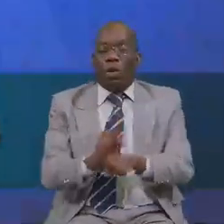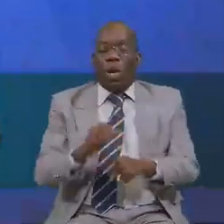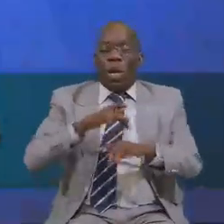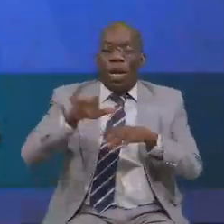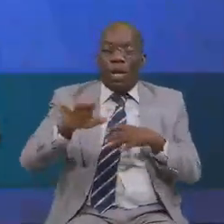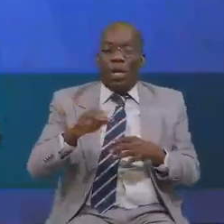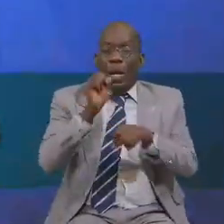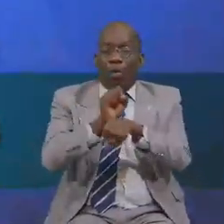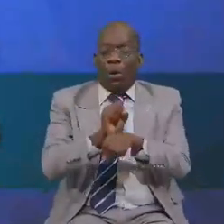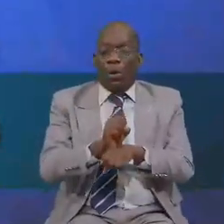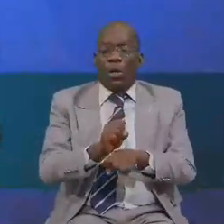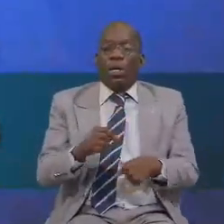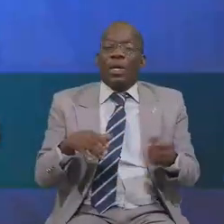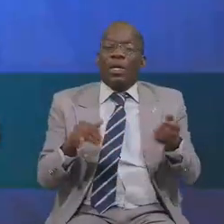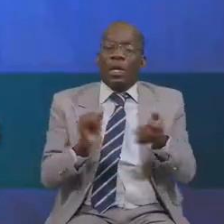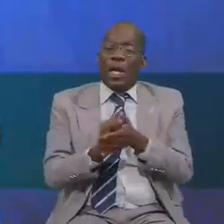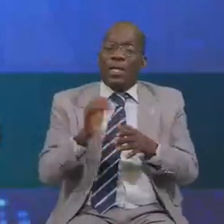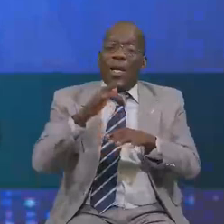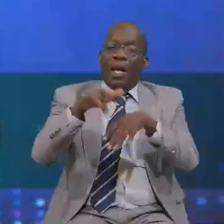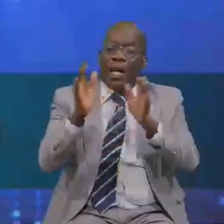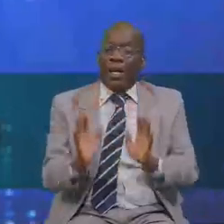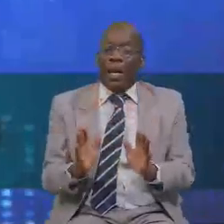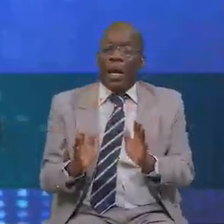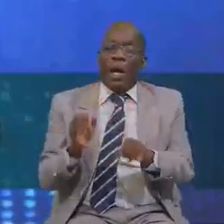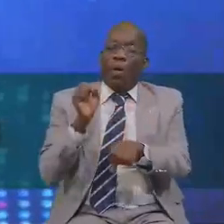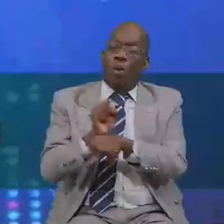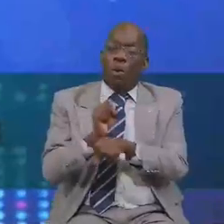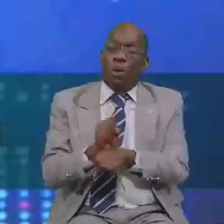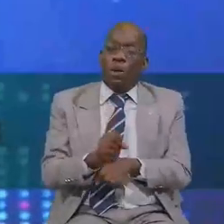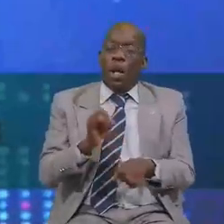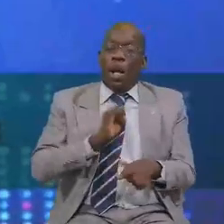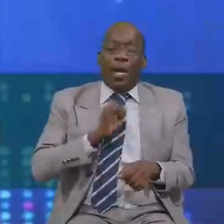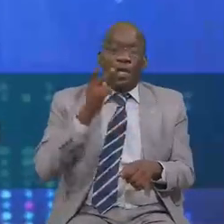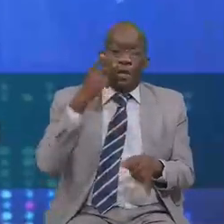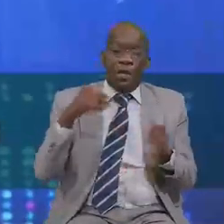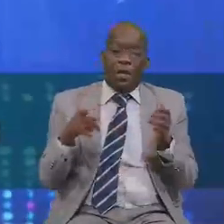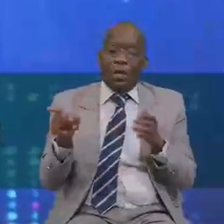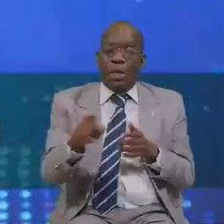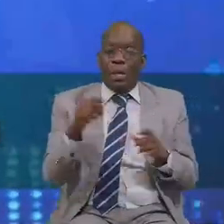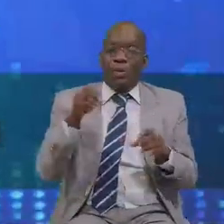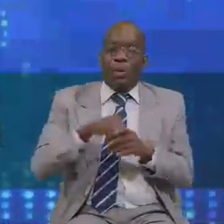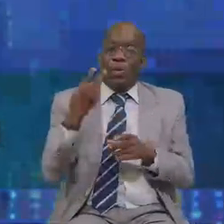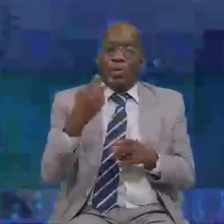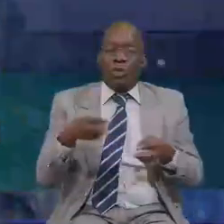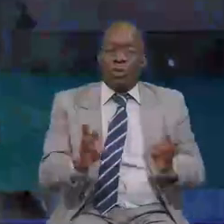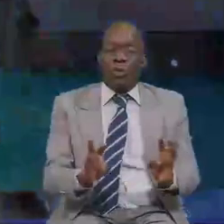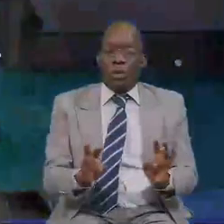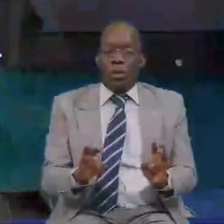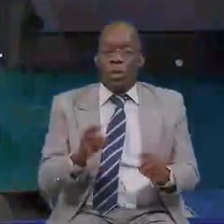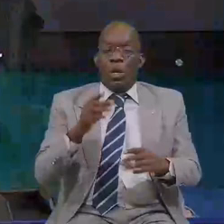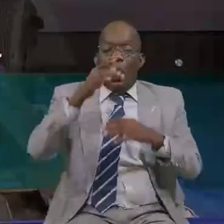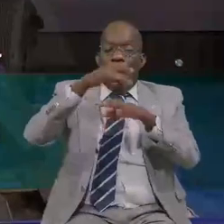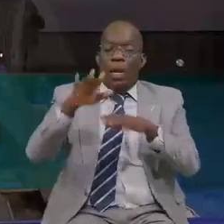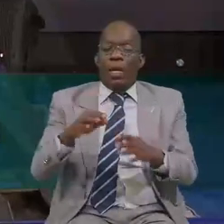Exploits précédents. Vous voyez, les exploits précédents, je les vois de deux manières. Premièrement, les exploits précédents